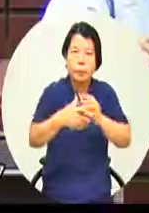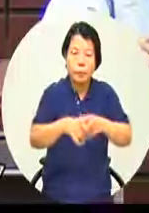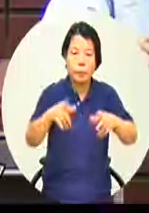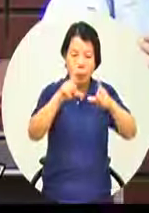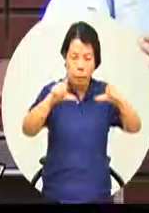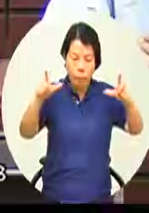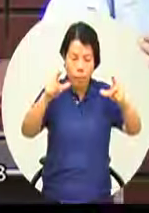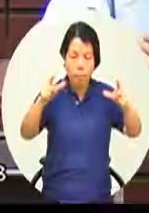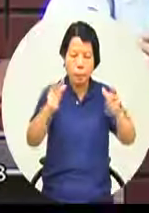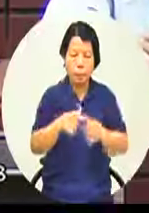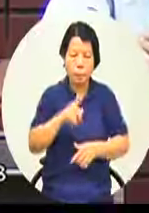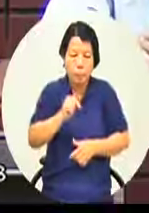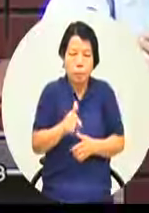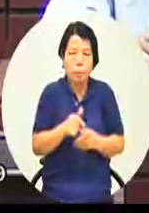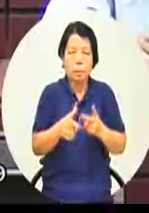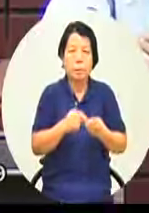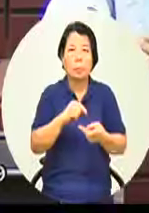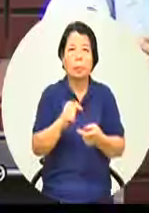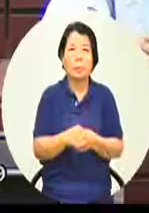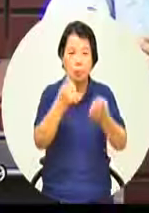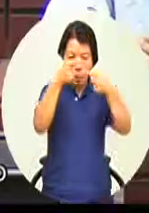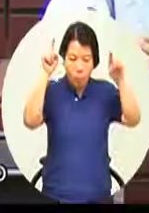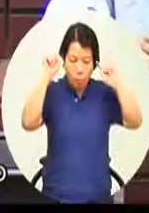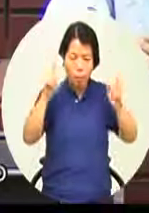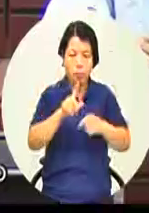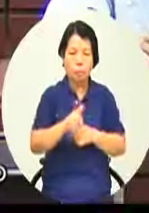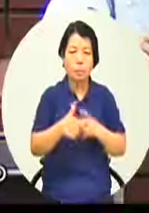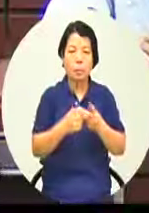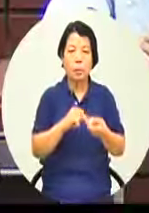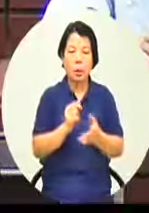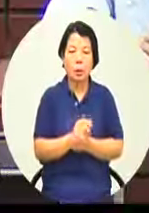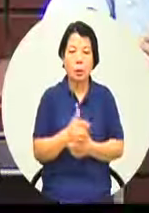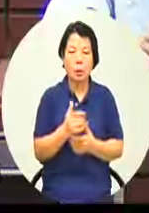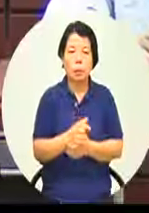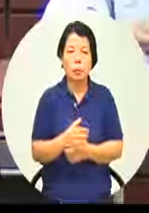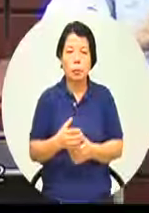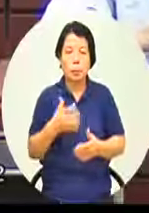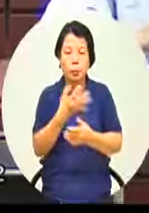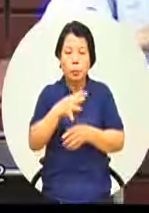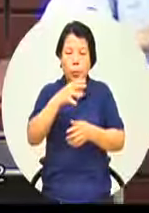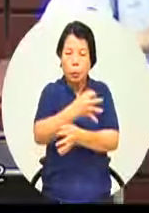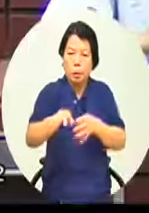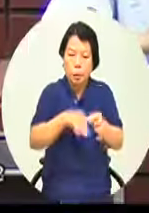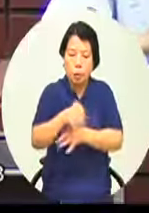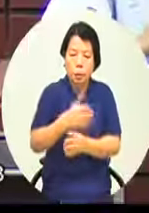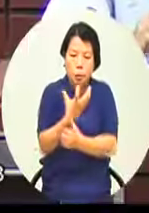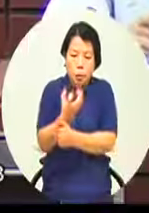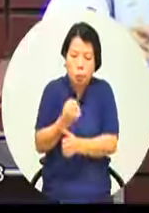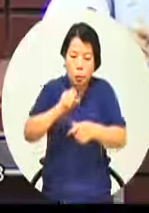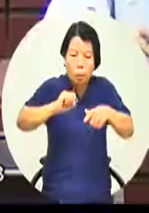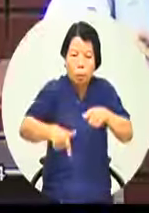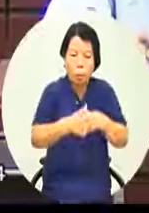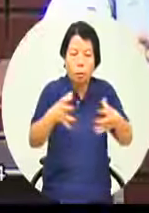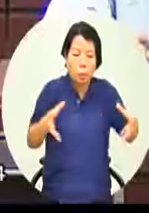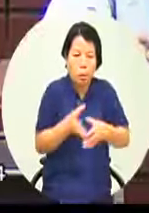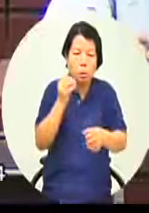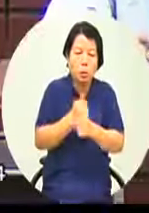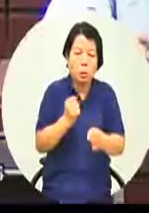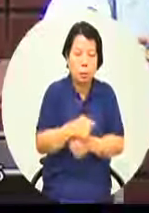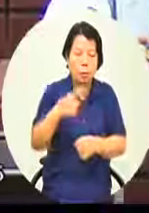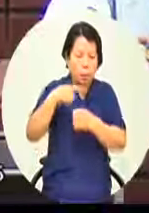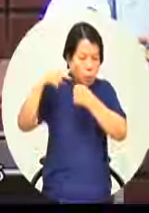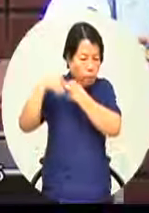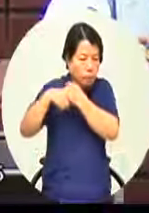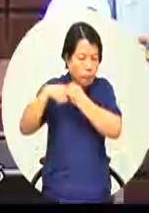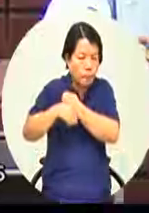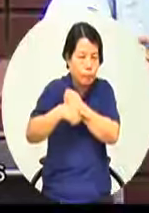授，现在都跟结合一个大学，跟我们的金控公司，我们都一直在做。所以说，我们一直在想怎